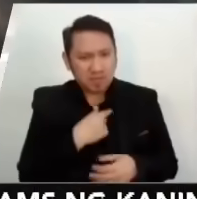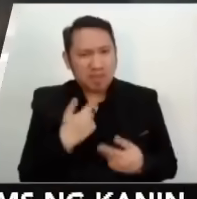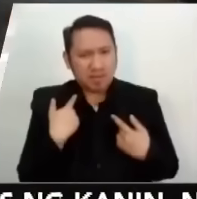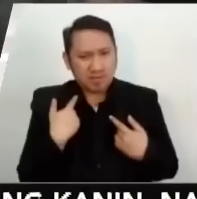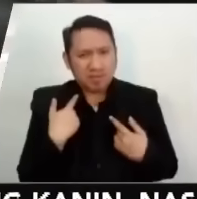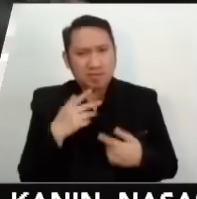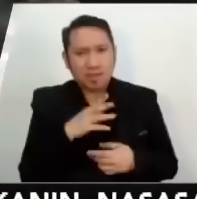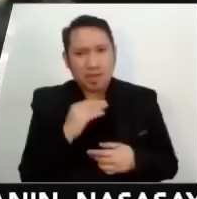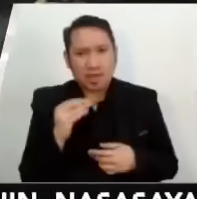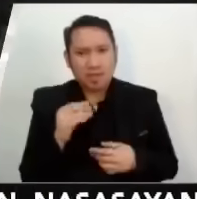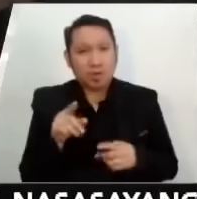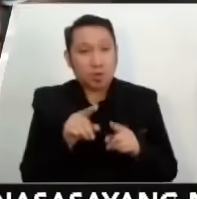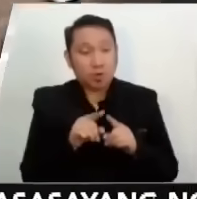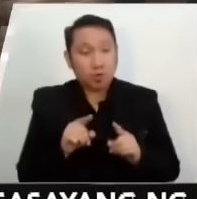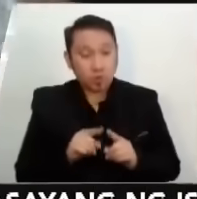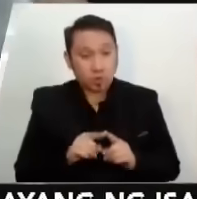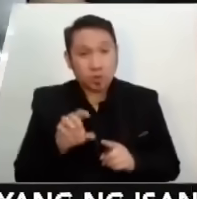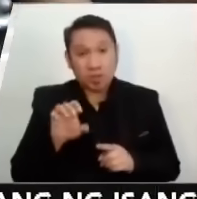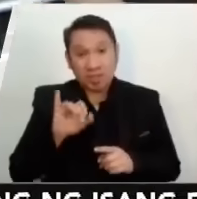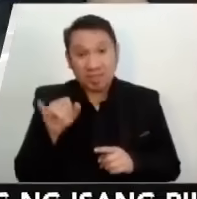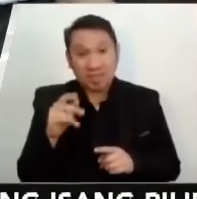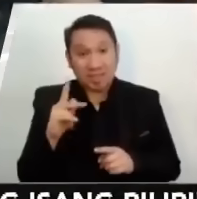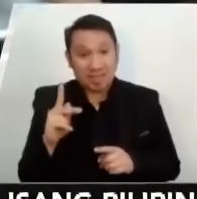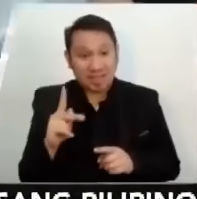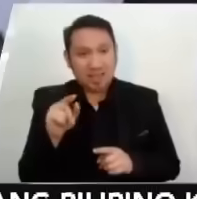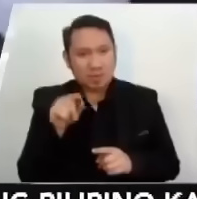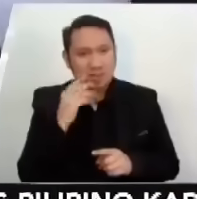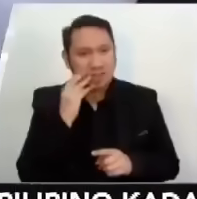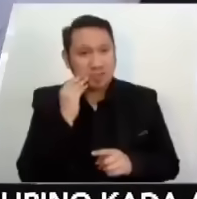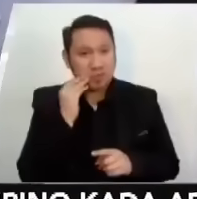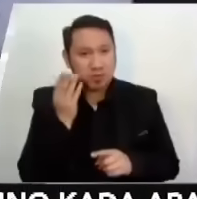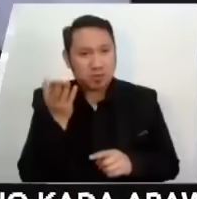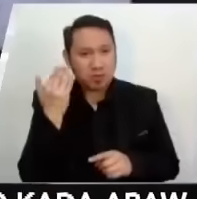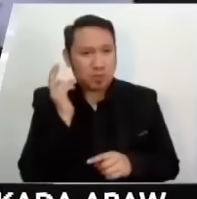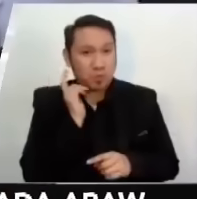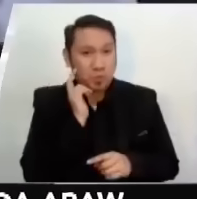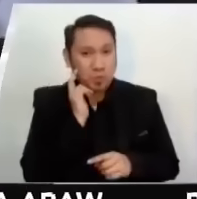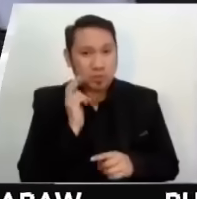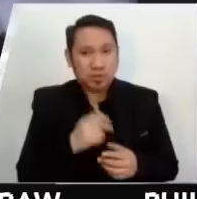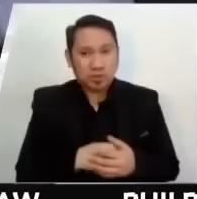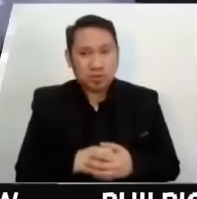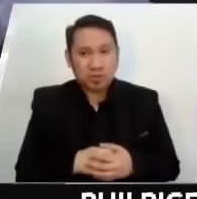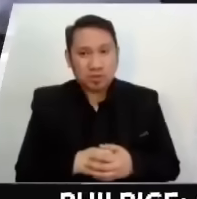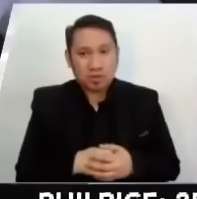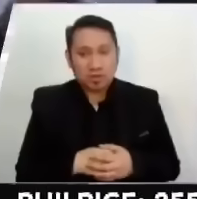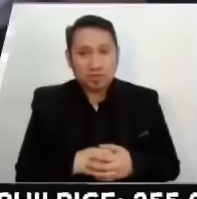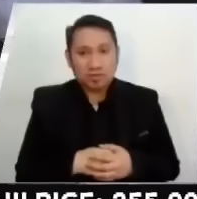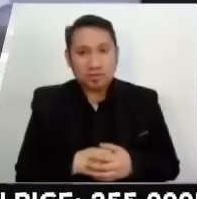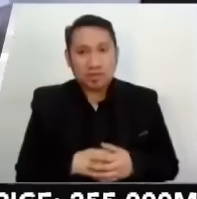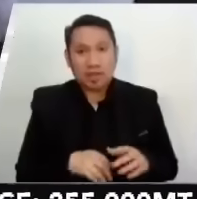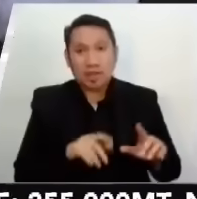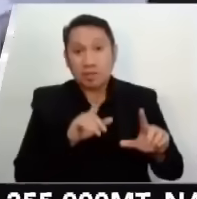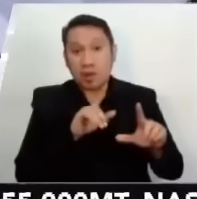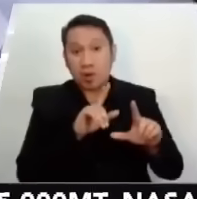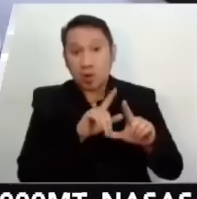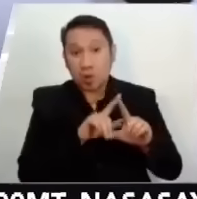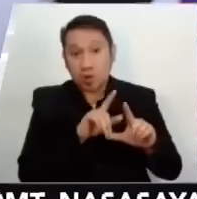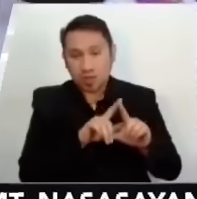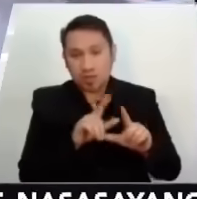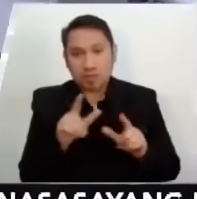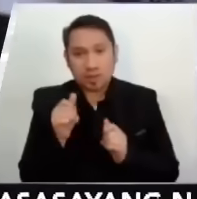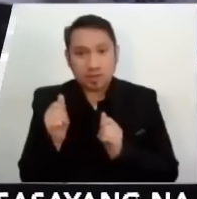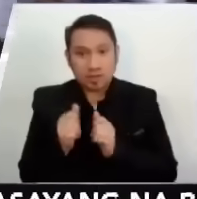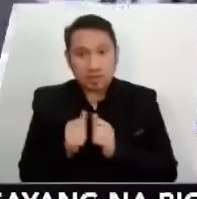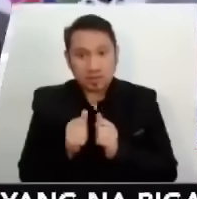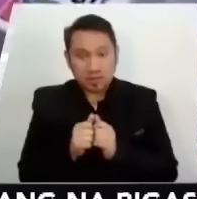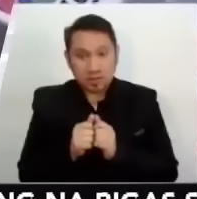umano ng extrajudicial killings noong Duterte administration. Ang loyalty po ng mga kasama natin na mga civil society